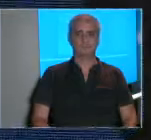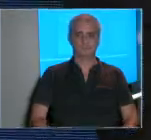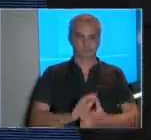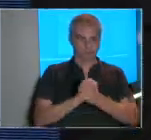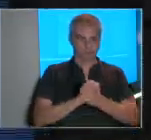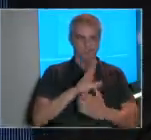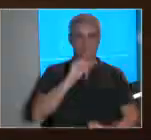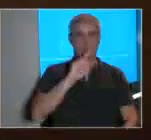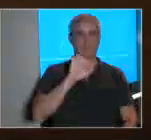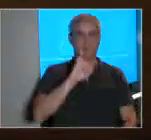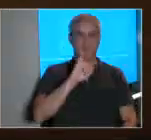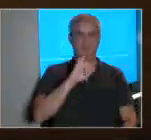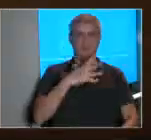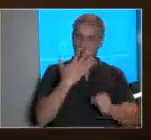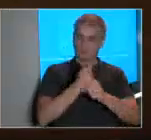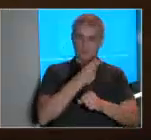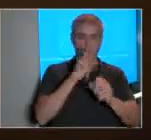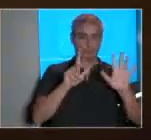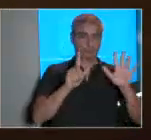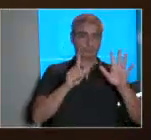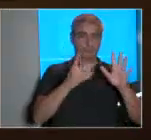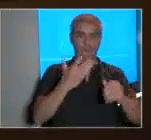שלום מוסי. שלום. בהצלחה, יש לך